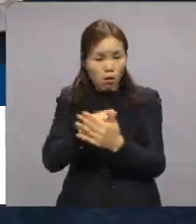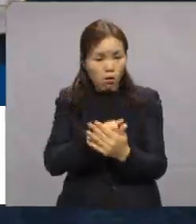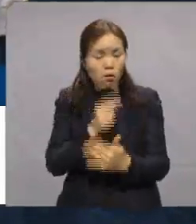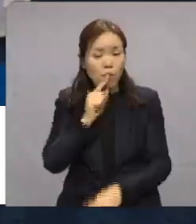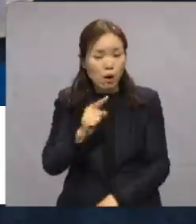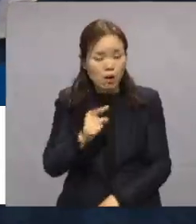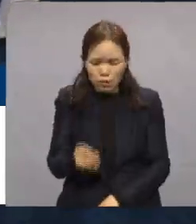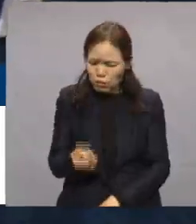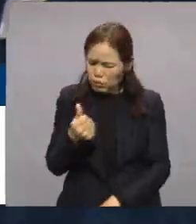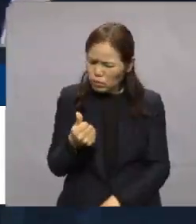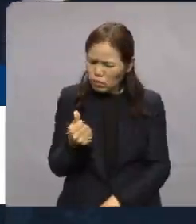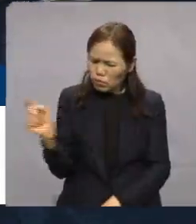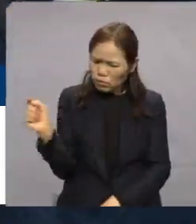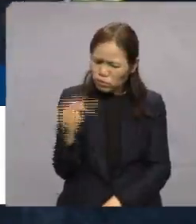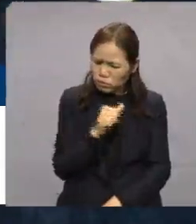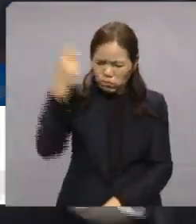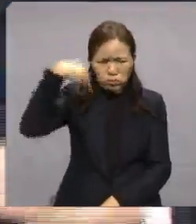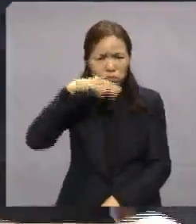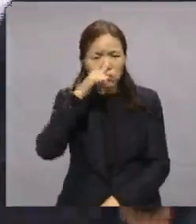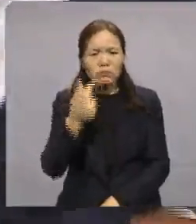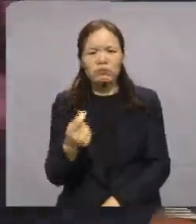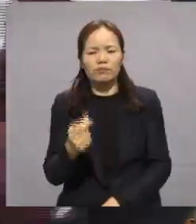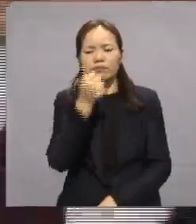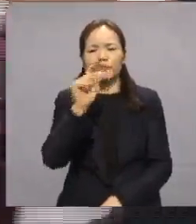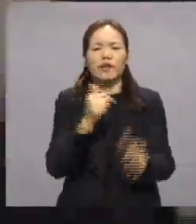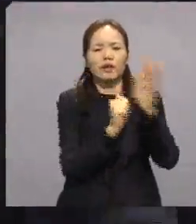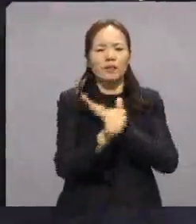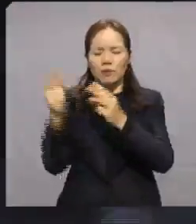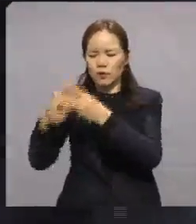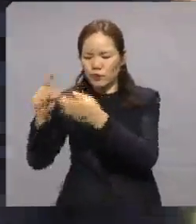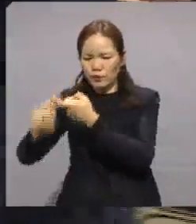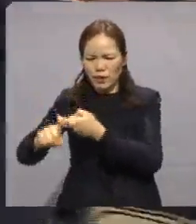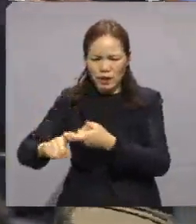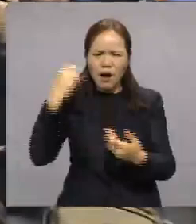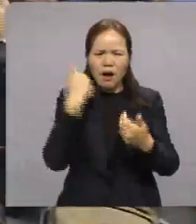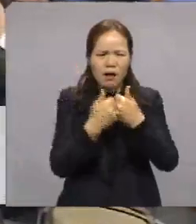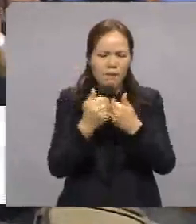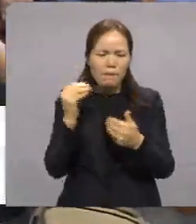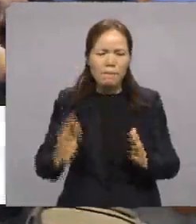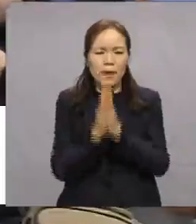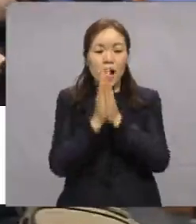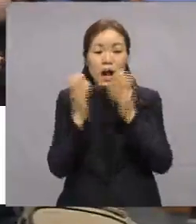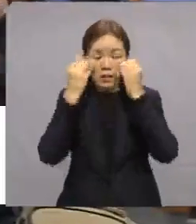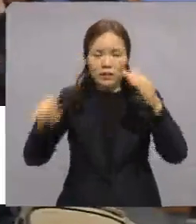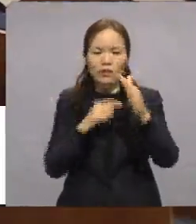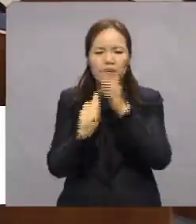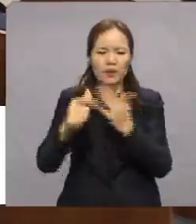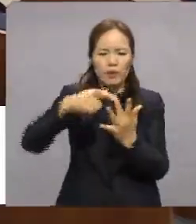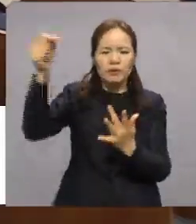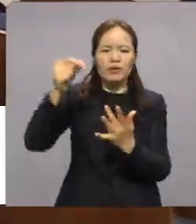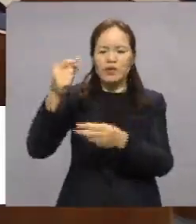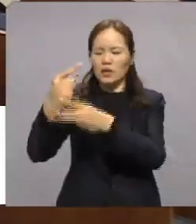좀 서두른 감이 있지 않느냐는 한 대표와 친윤계가 충돌한 가운데 신임 원내대표로 선출된 친윤